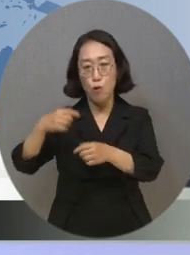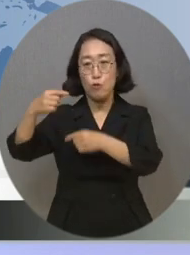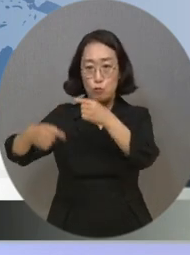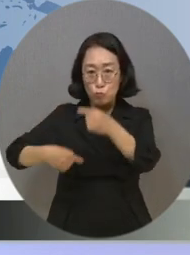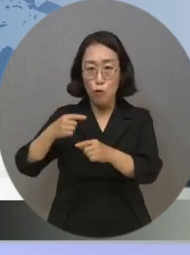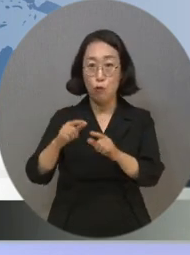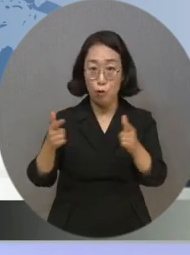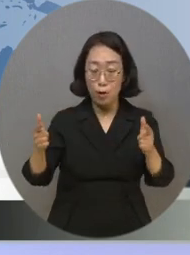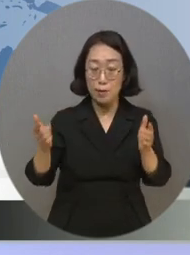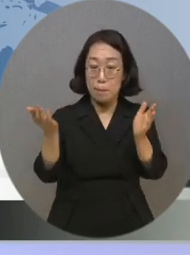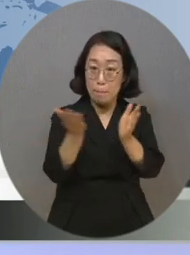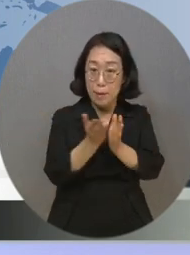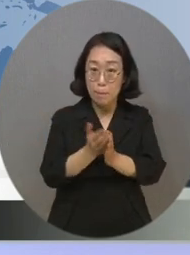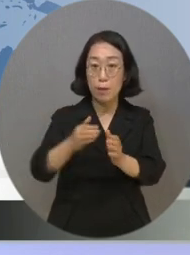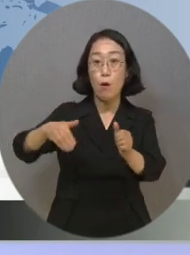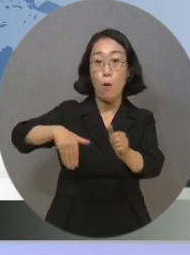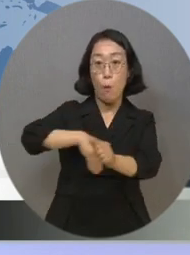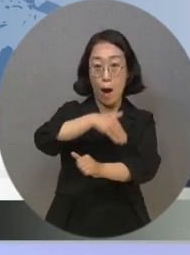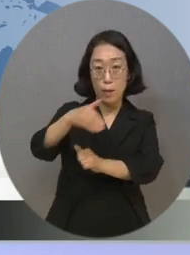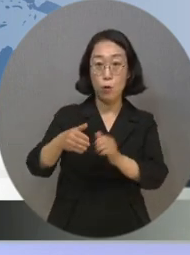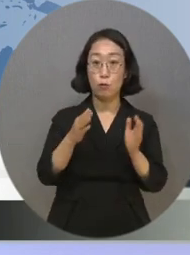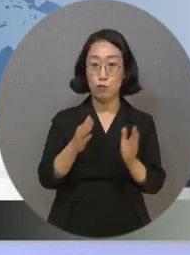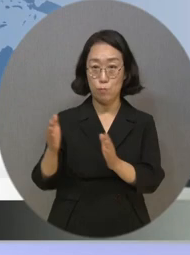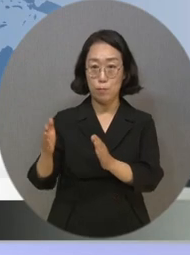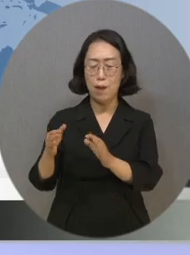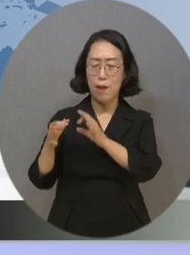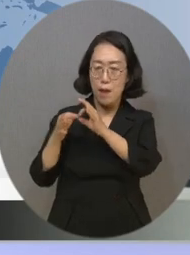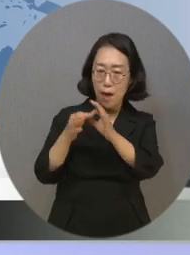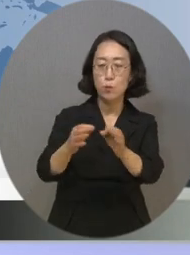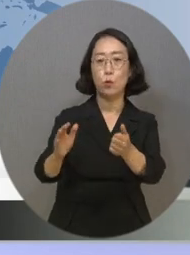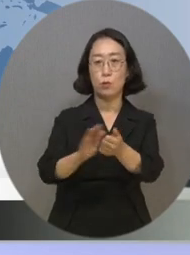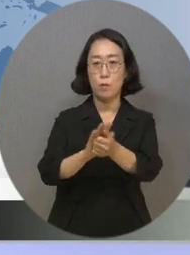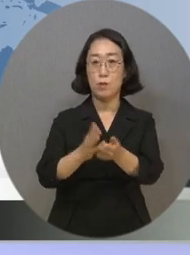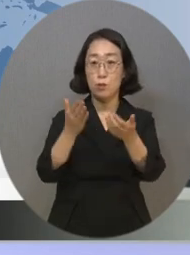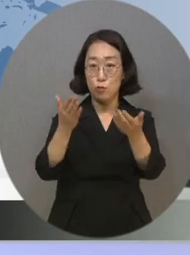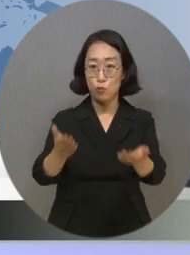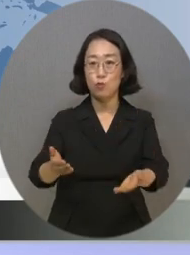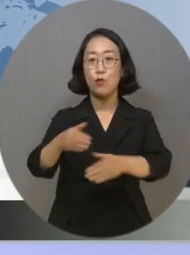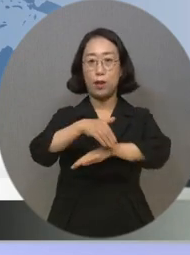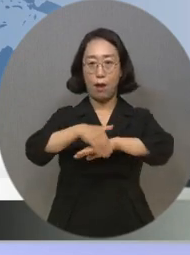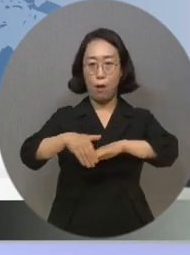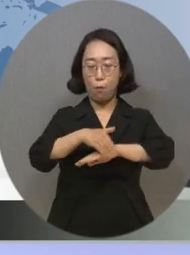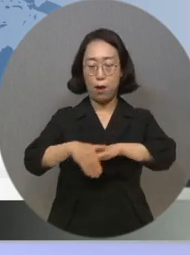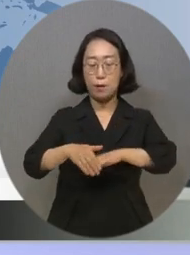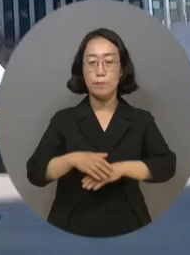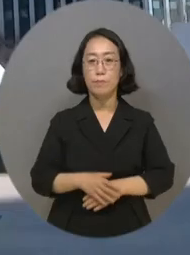등 맞춤형 의료 환경을 갖추고 지속적인 의료 서비스를 제공한다는 계획입니다.